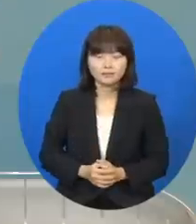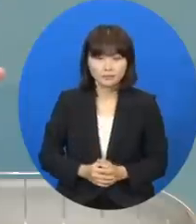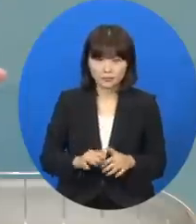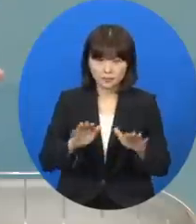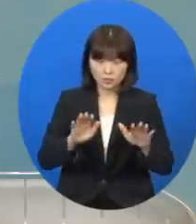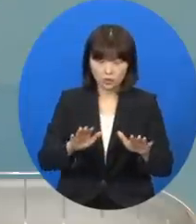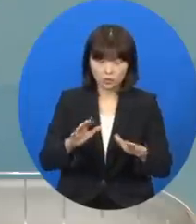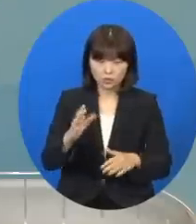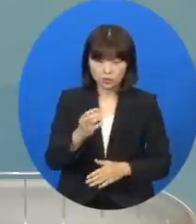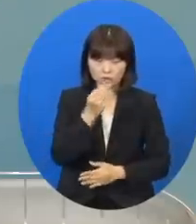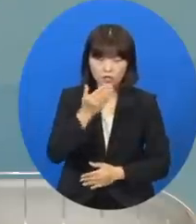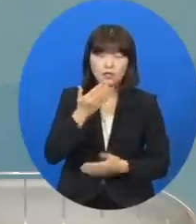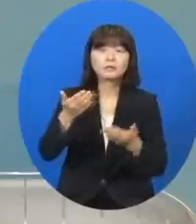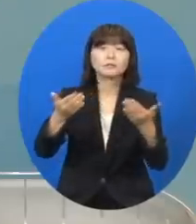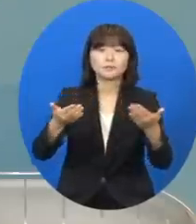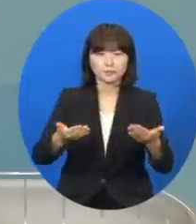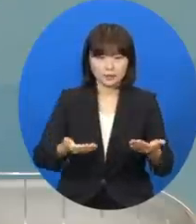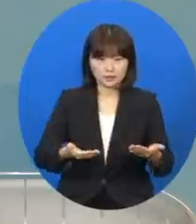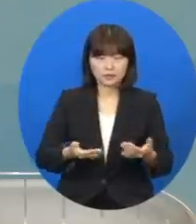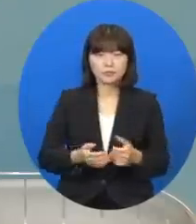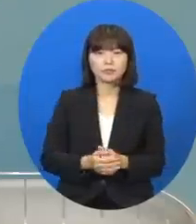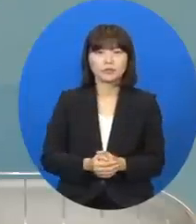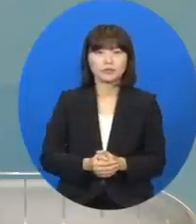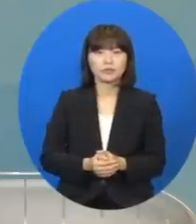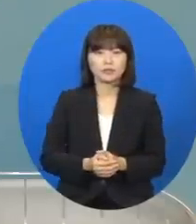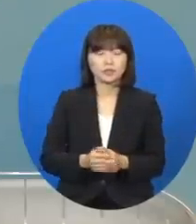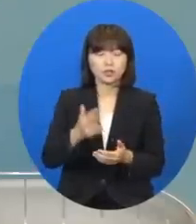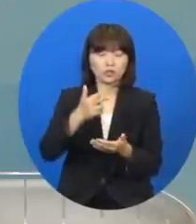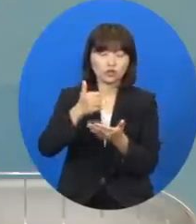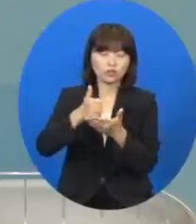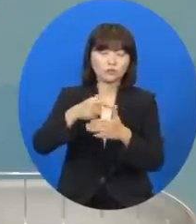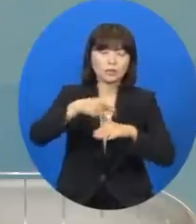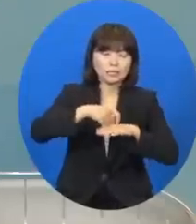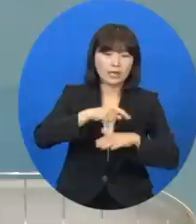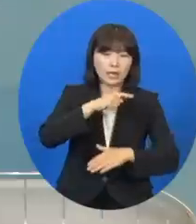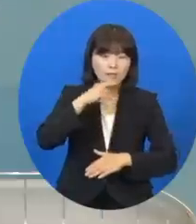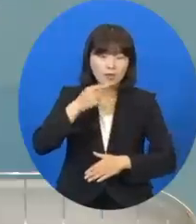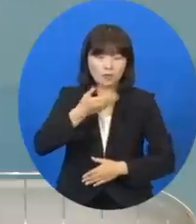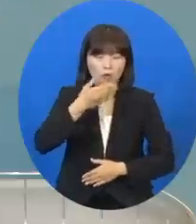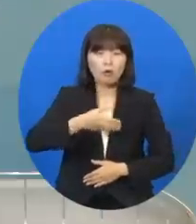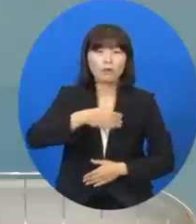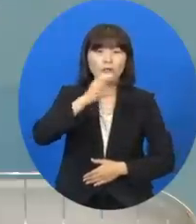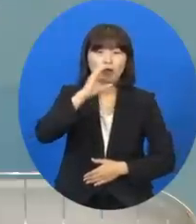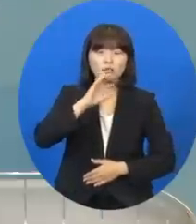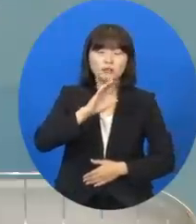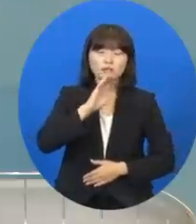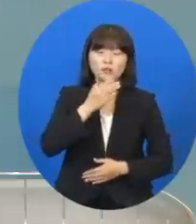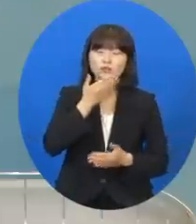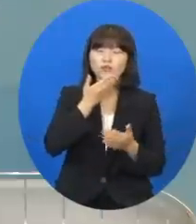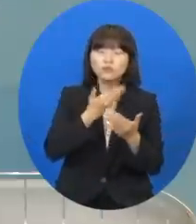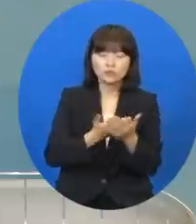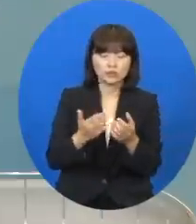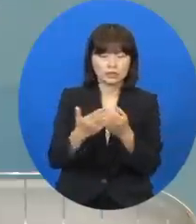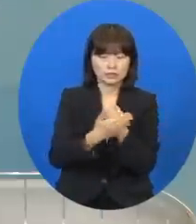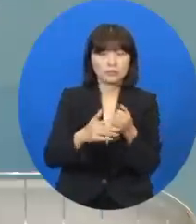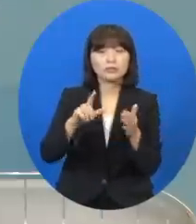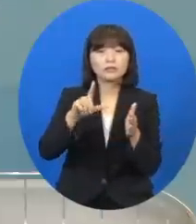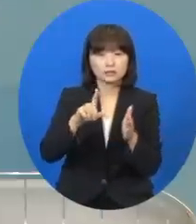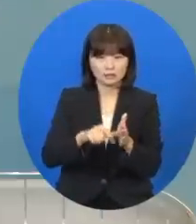오늘 성찬을 받습니다. 주님의 살과 피를 먹고 마시는 참 귀한 은혜의 시간인데